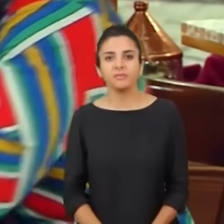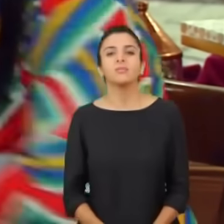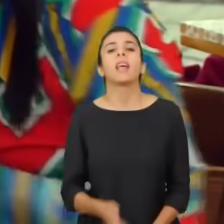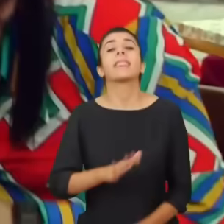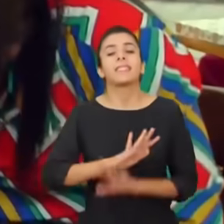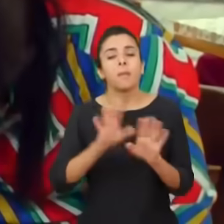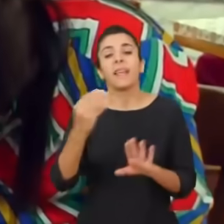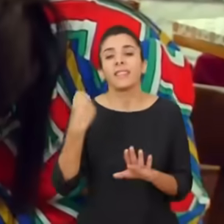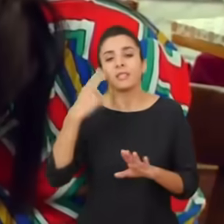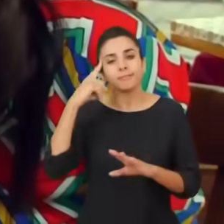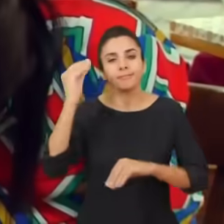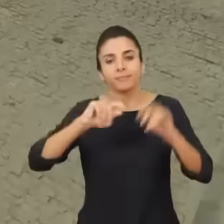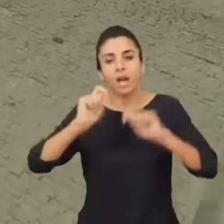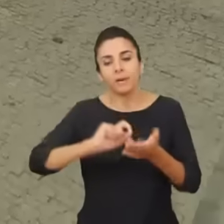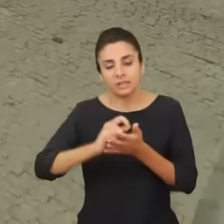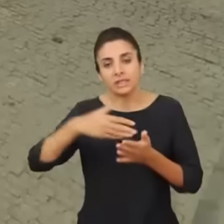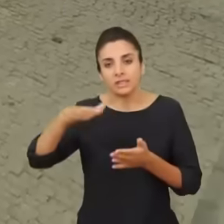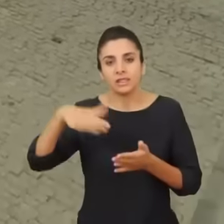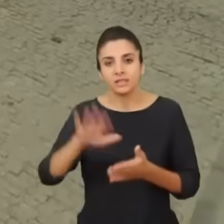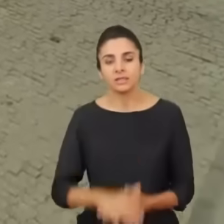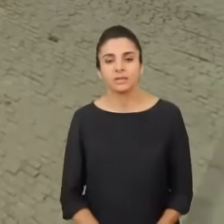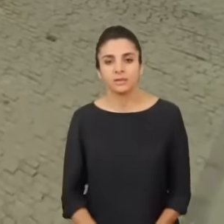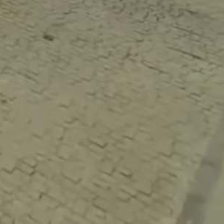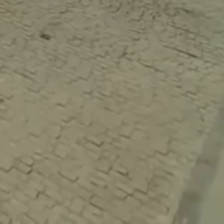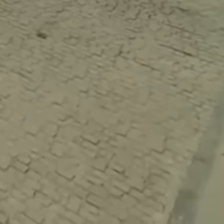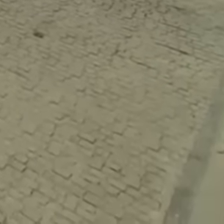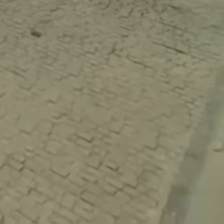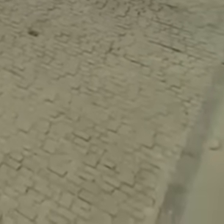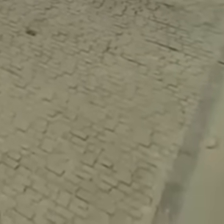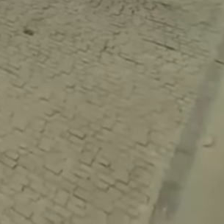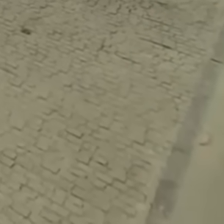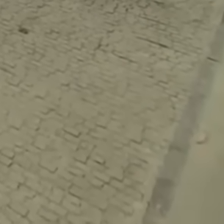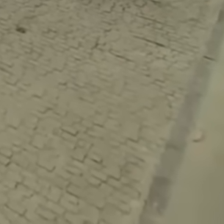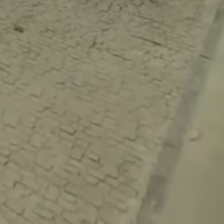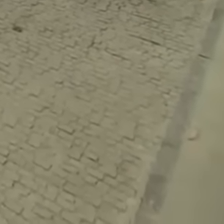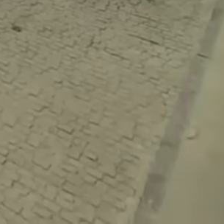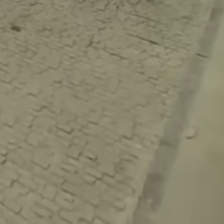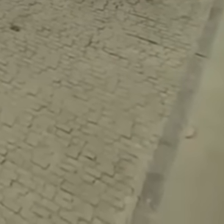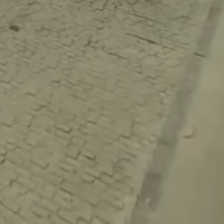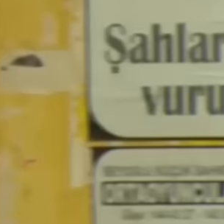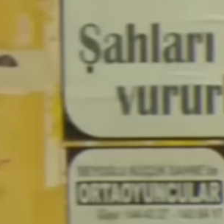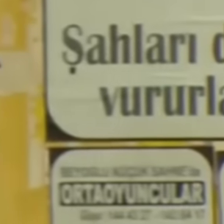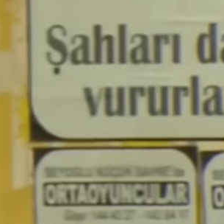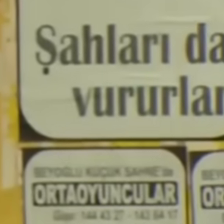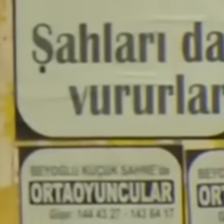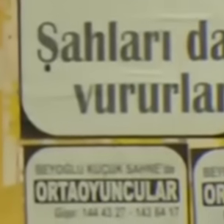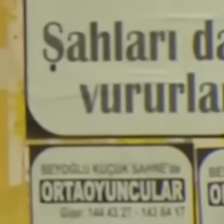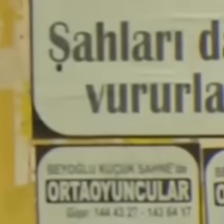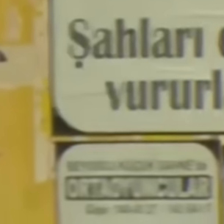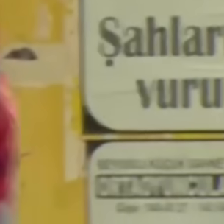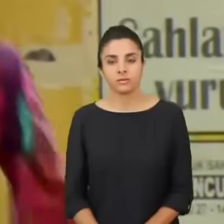Sen yenilerini yasak. Rukiye, Nurten ve Nazlı elleri pazar çantalarıyla dolu apartmanın köşesini döndüler. Kapıya